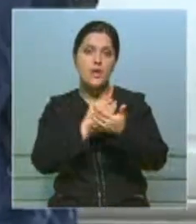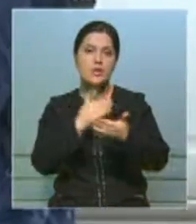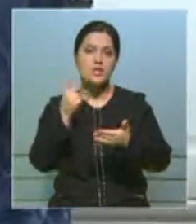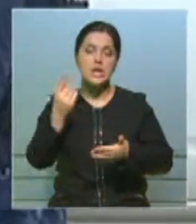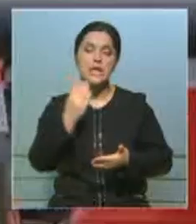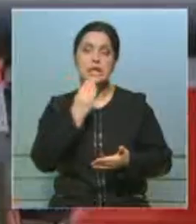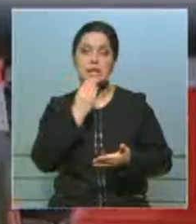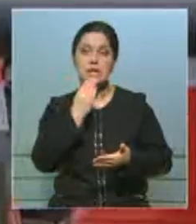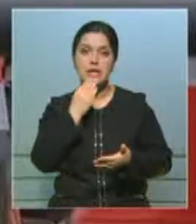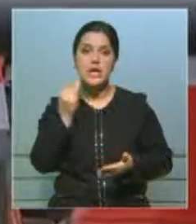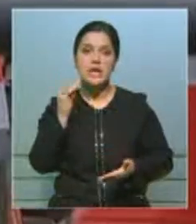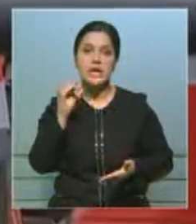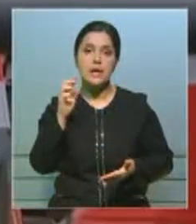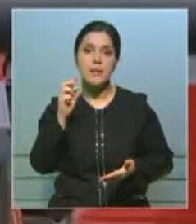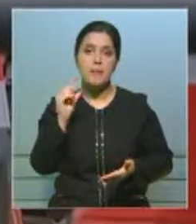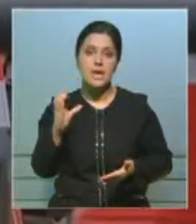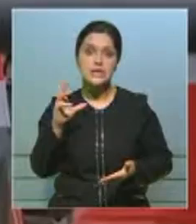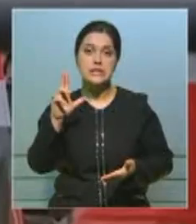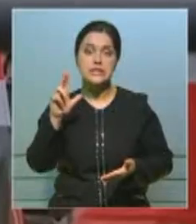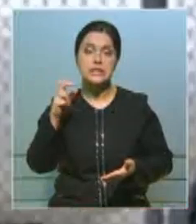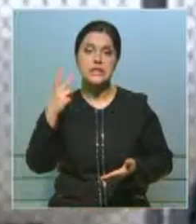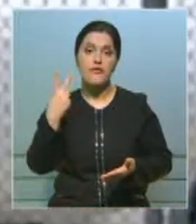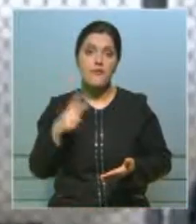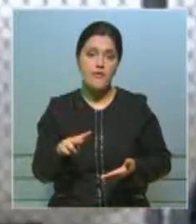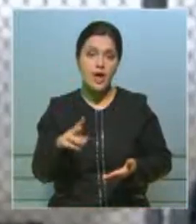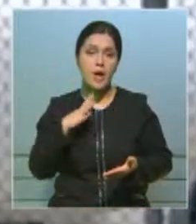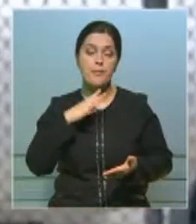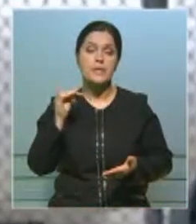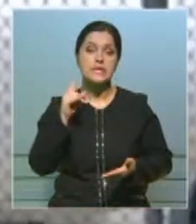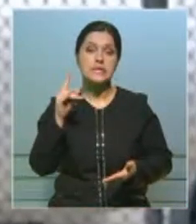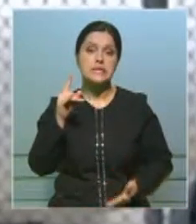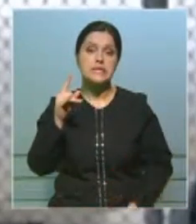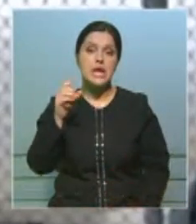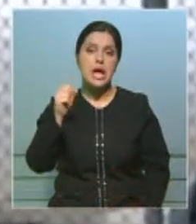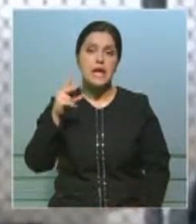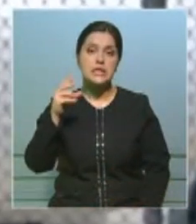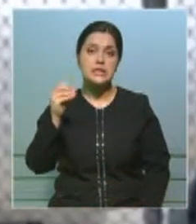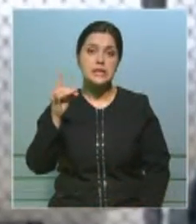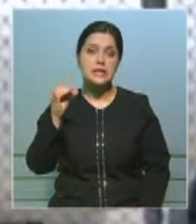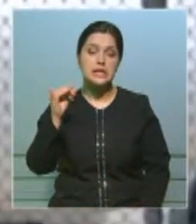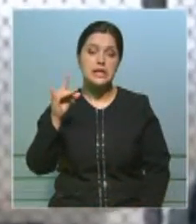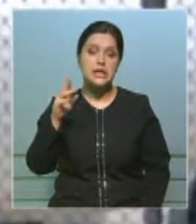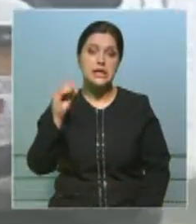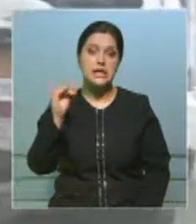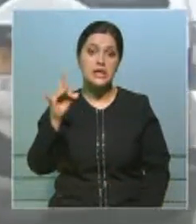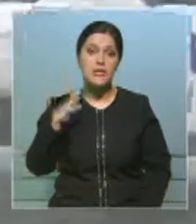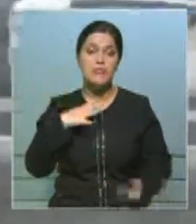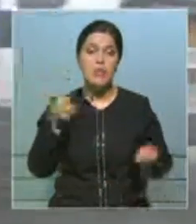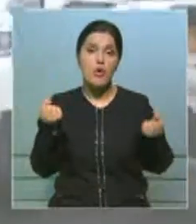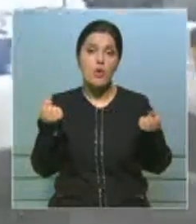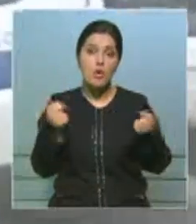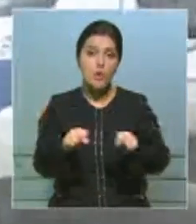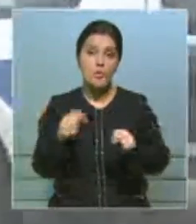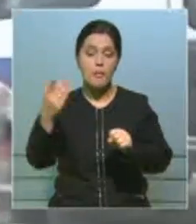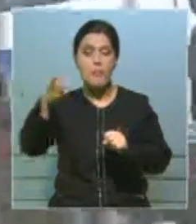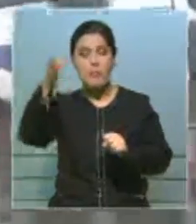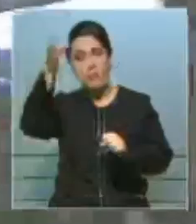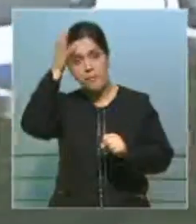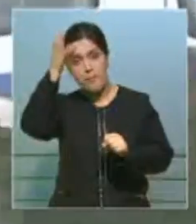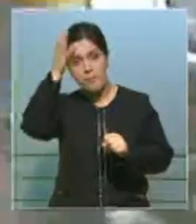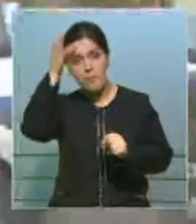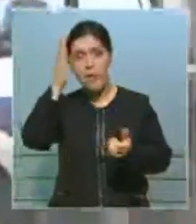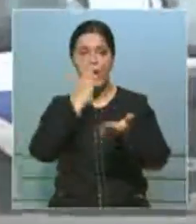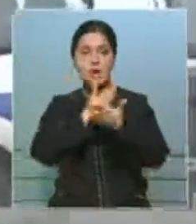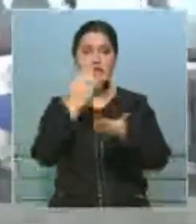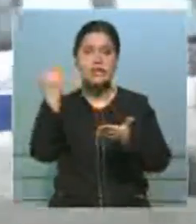Египта. Напомню, Airbus 320, летевший из Александрии в Каир, был угнан профессором Каирского университета по имени